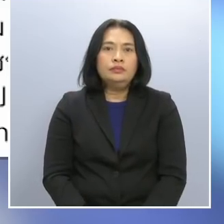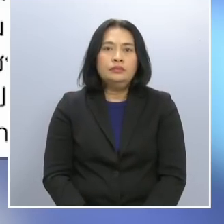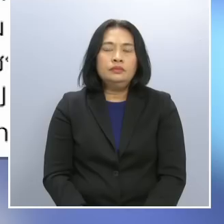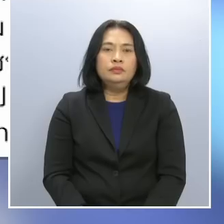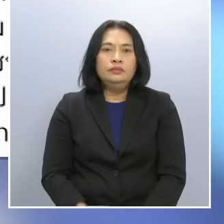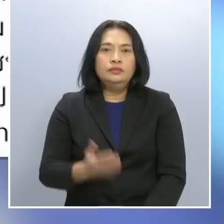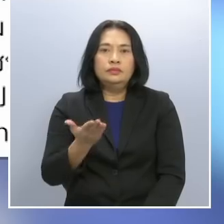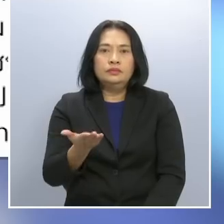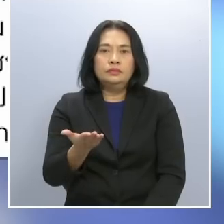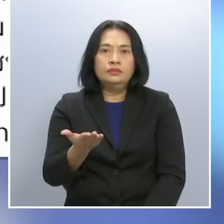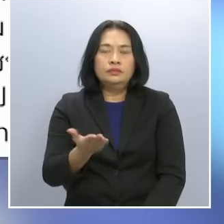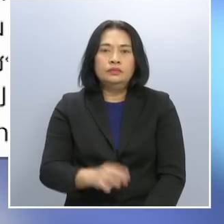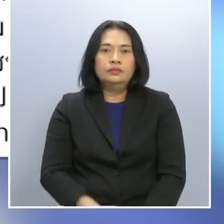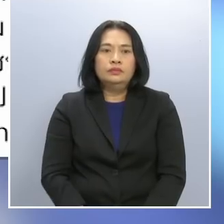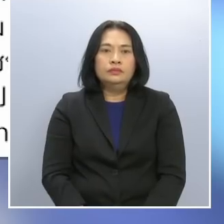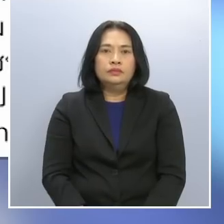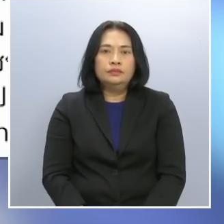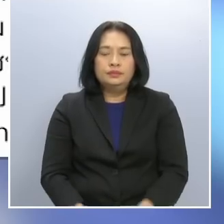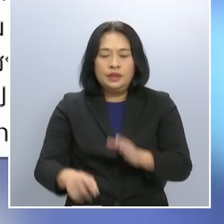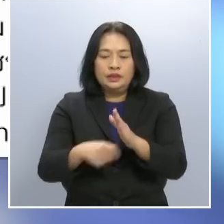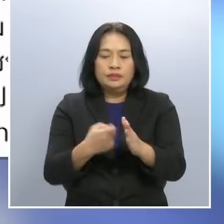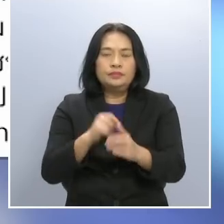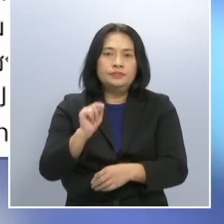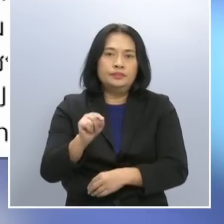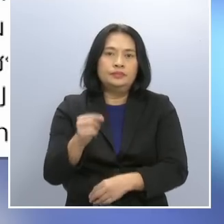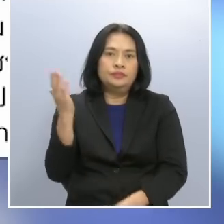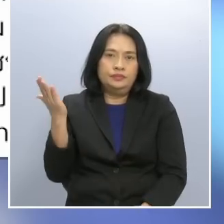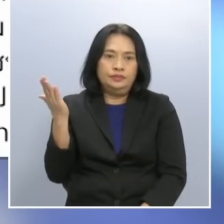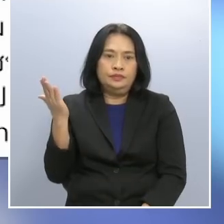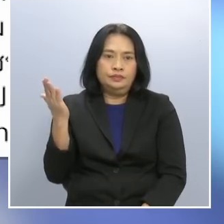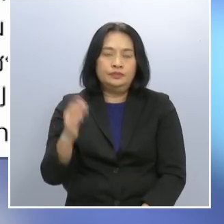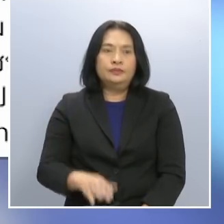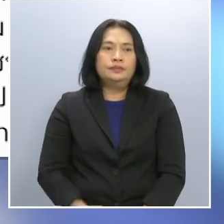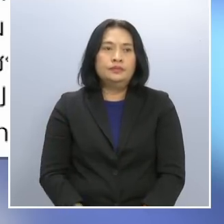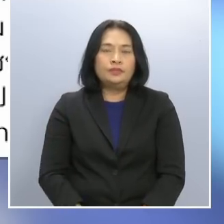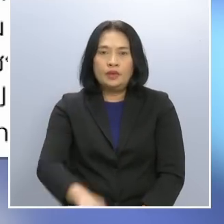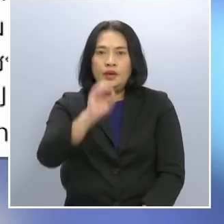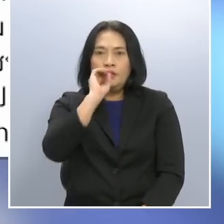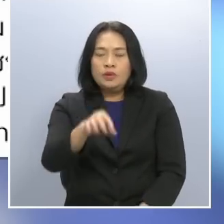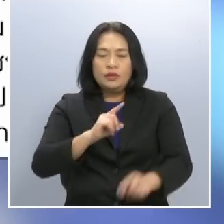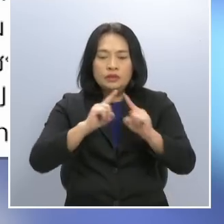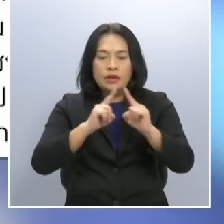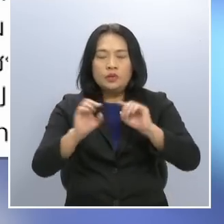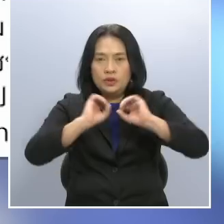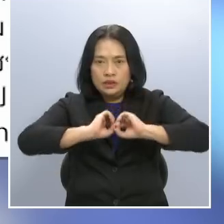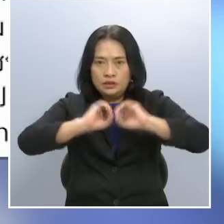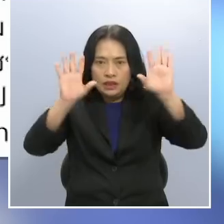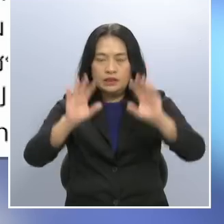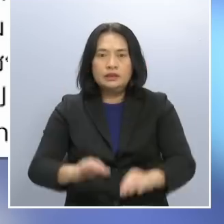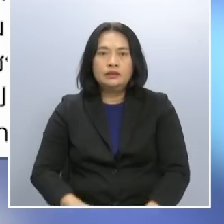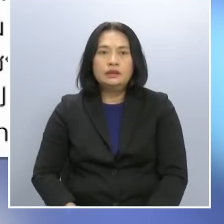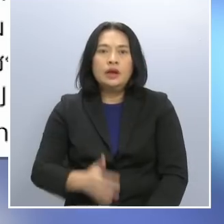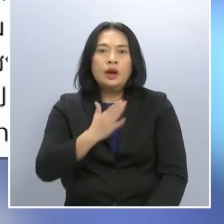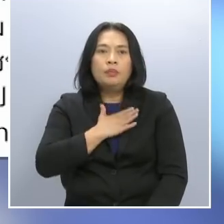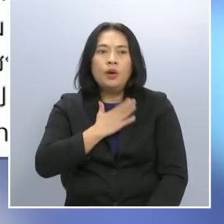อ้โหคือเรียกว่าเป็นประเด็นเลยครับคุณผู้ชมครับคือทางคุณสิทธาระบุนะบอกว่าถ้าจะพูดกันให้เคลียร์คัดเนี่ยผมไม่ได้กลัวการเสียม